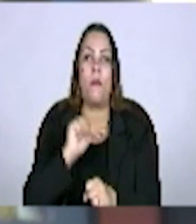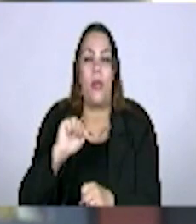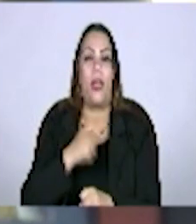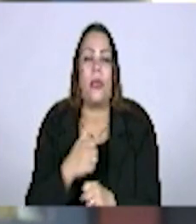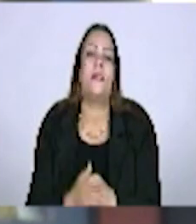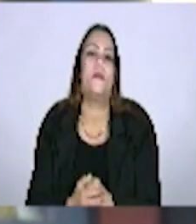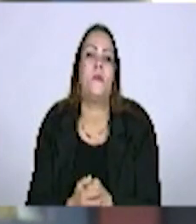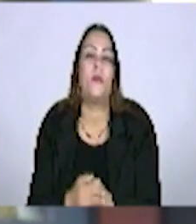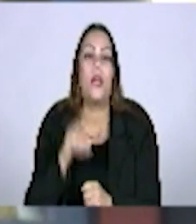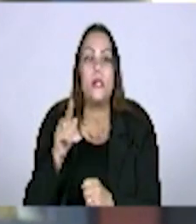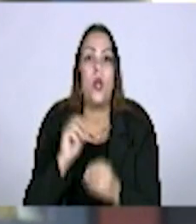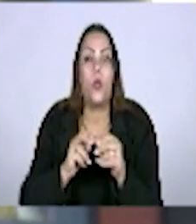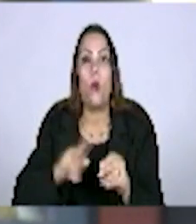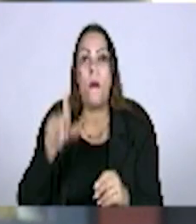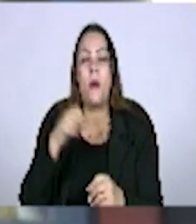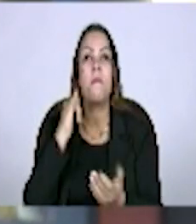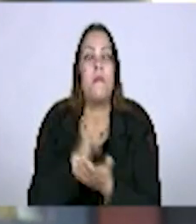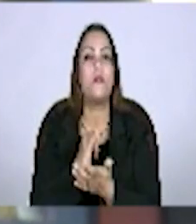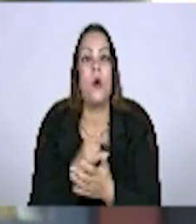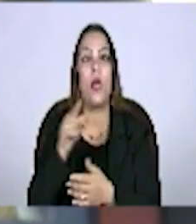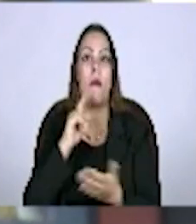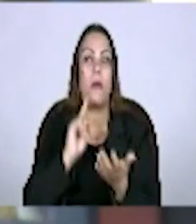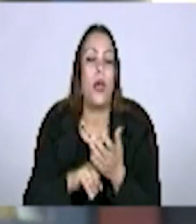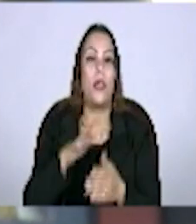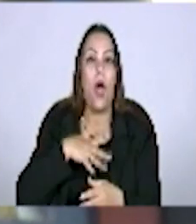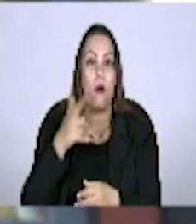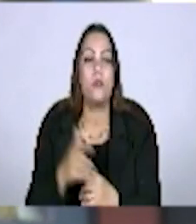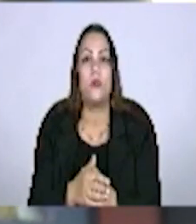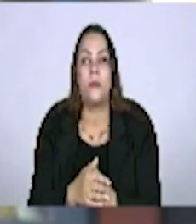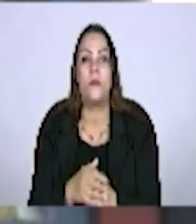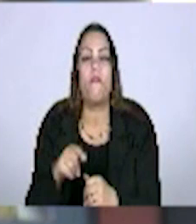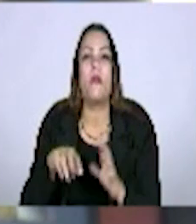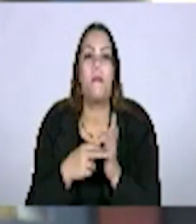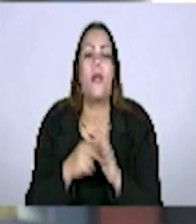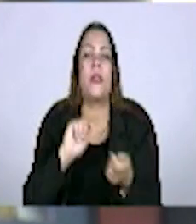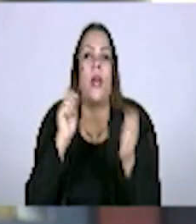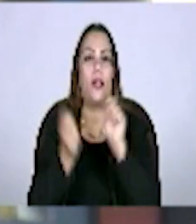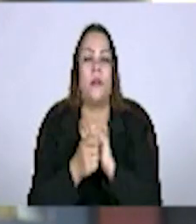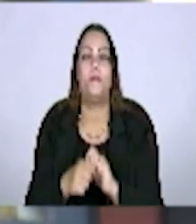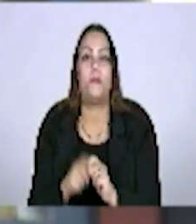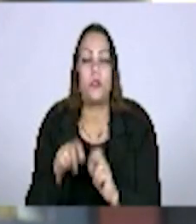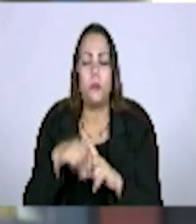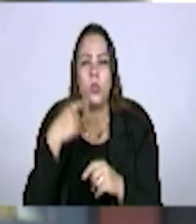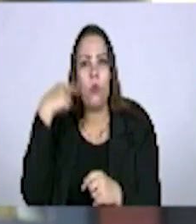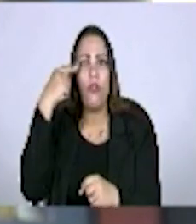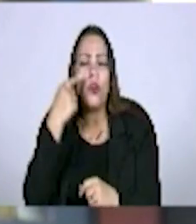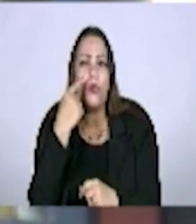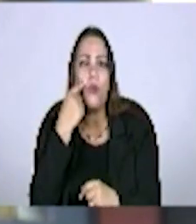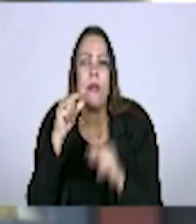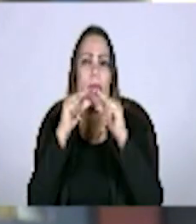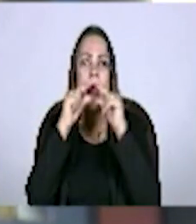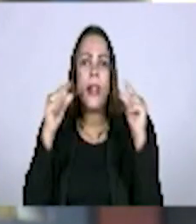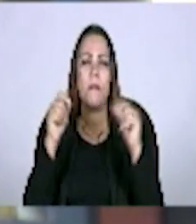ا هذه النوعيه من القيادات اللي احنا بالفعل عايزينها في مجال التغيير انا لما وقفت قدام العباره